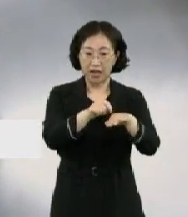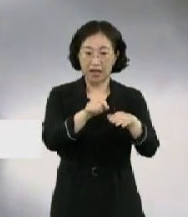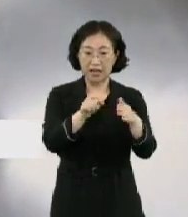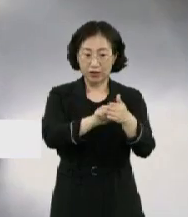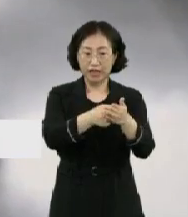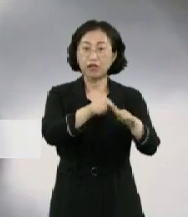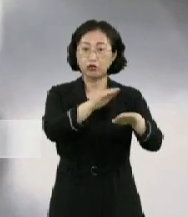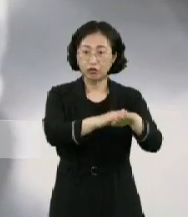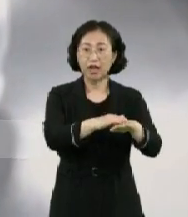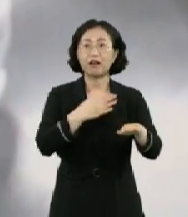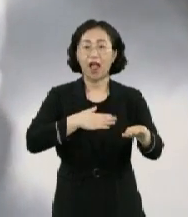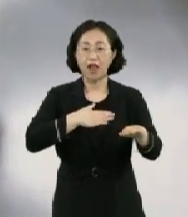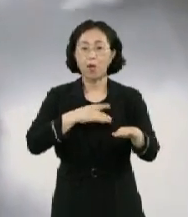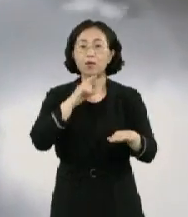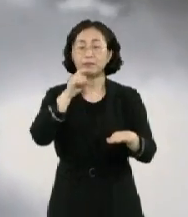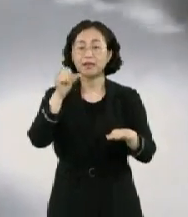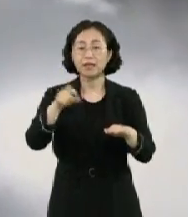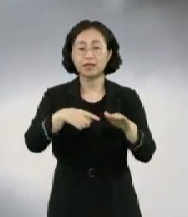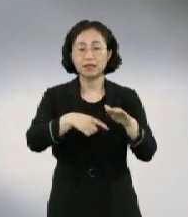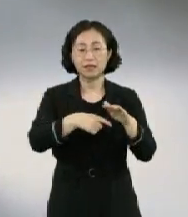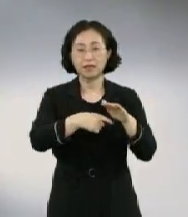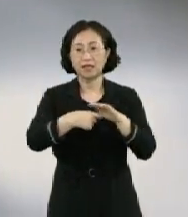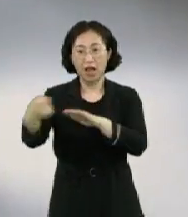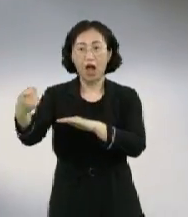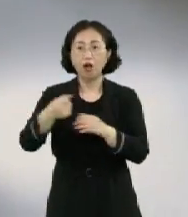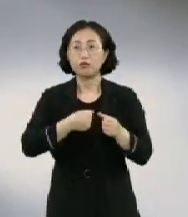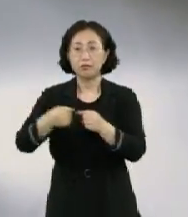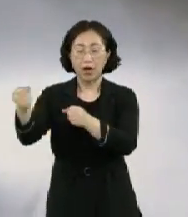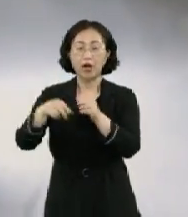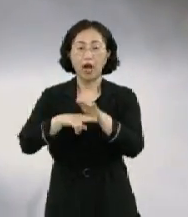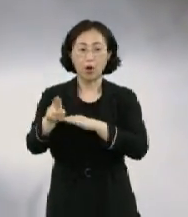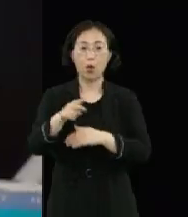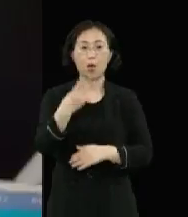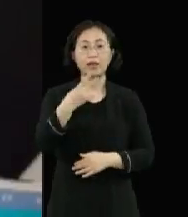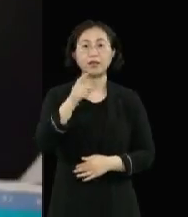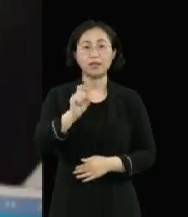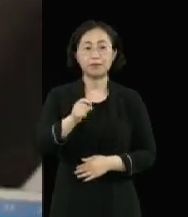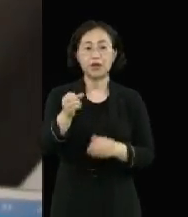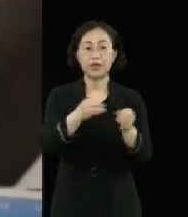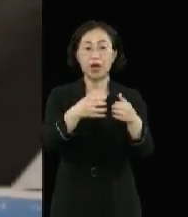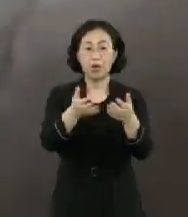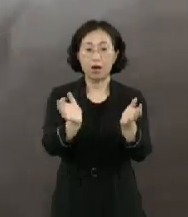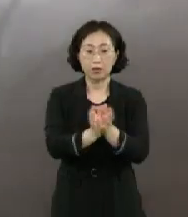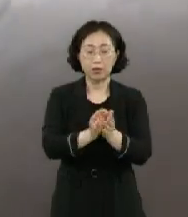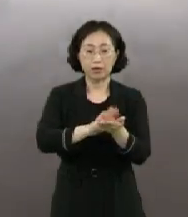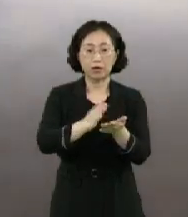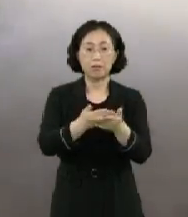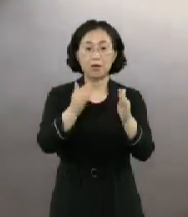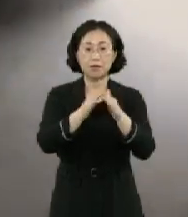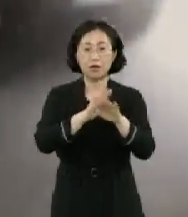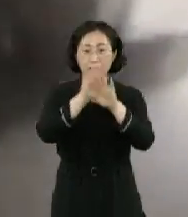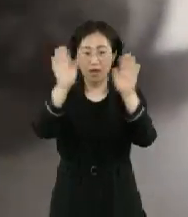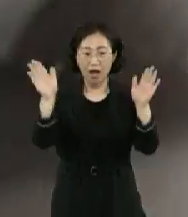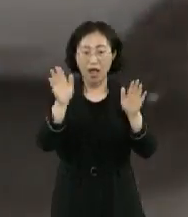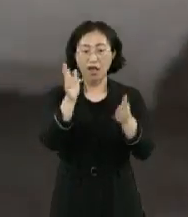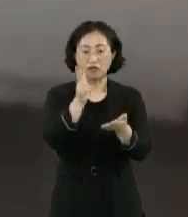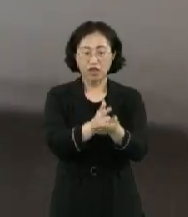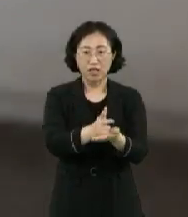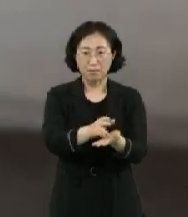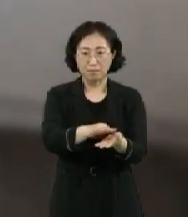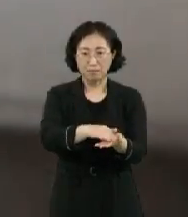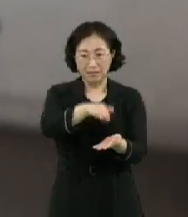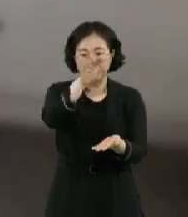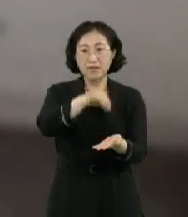알고 10대들이 차량을 훔쳐 달아났는가 하면 2015년 대화동의 정비업소에서도 대낮에 주차된 외제차를